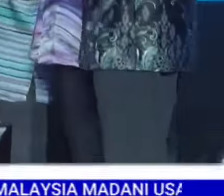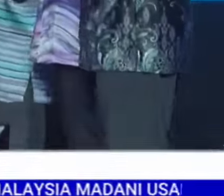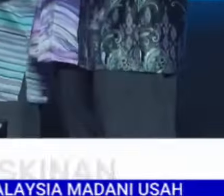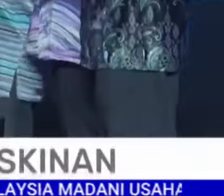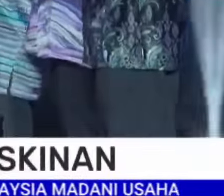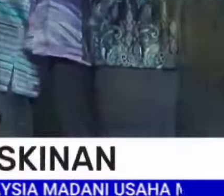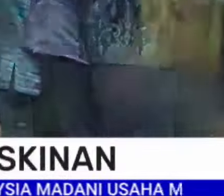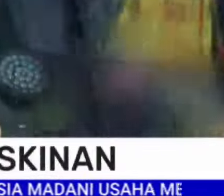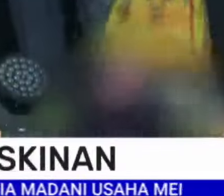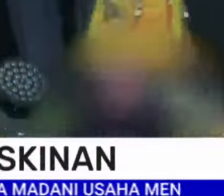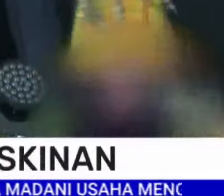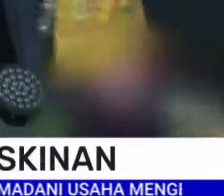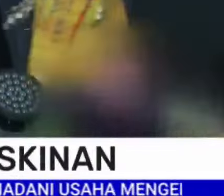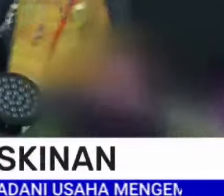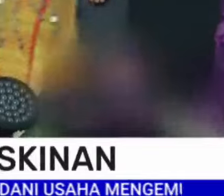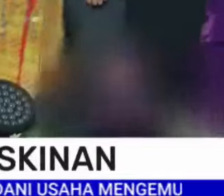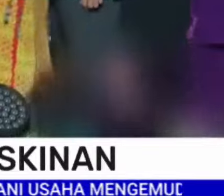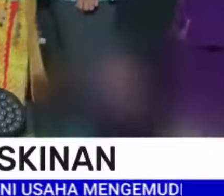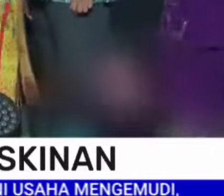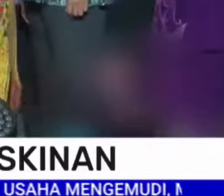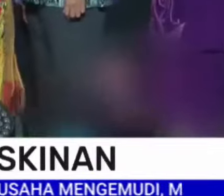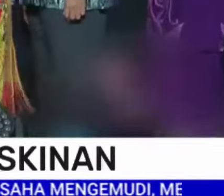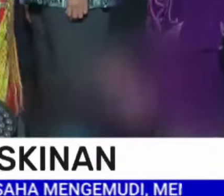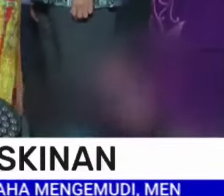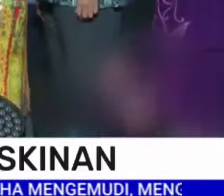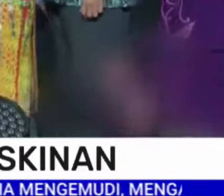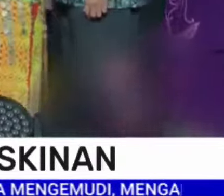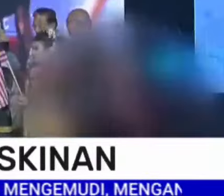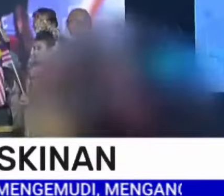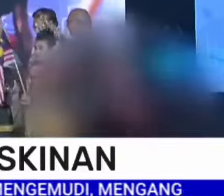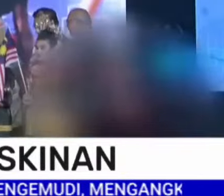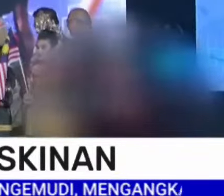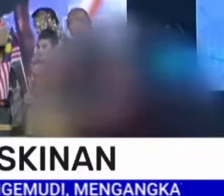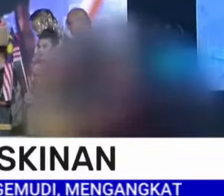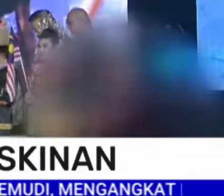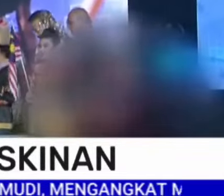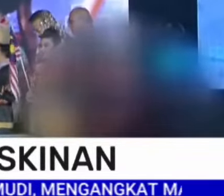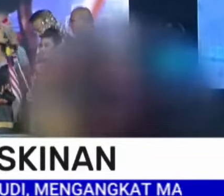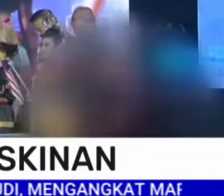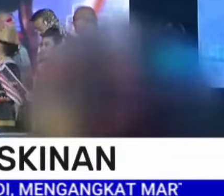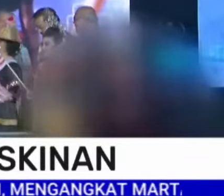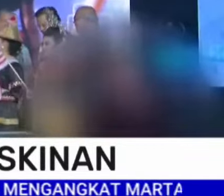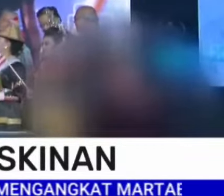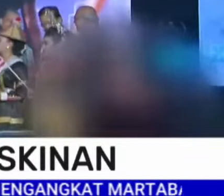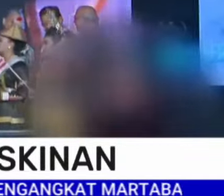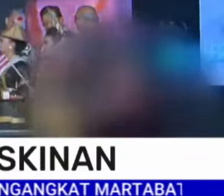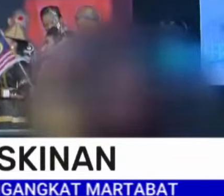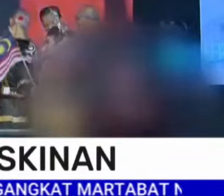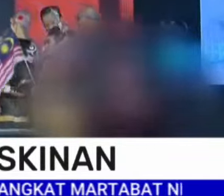Malaysia Madani, misi mengangkat semula martabat dan kegemilangan negara di persada dunia.